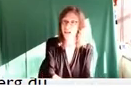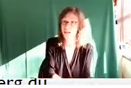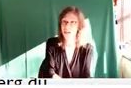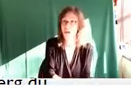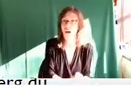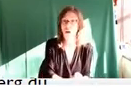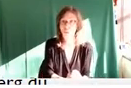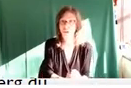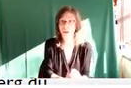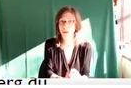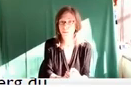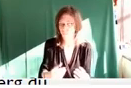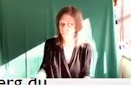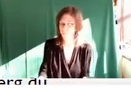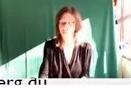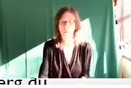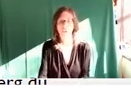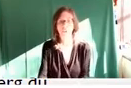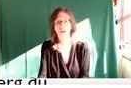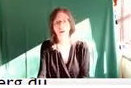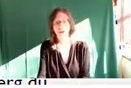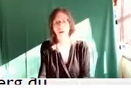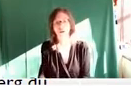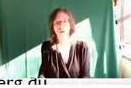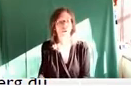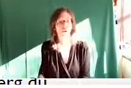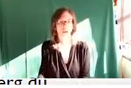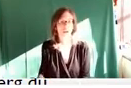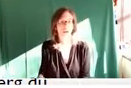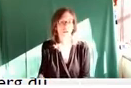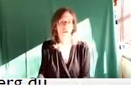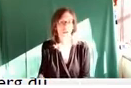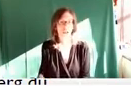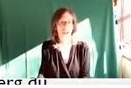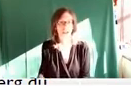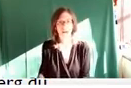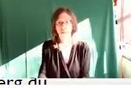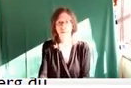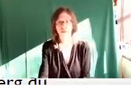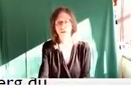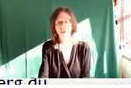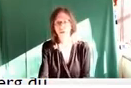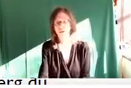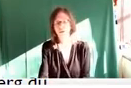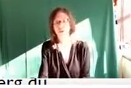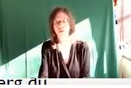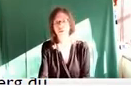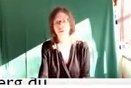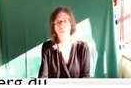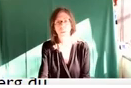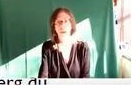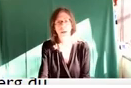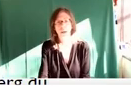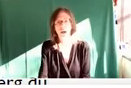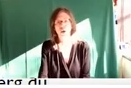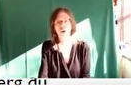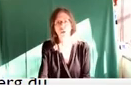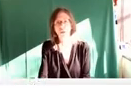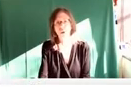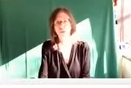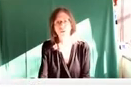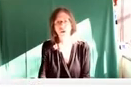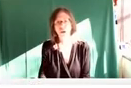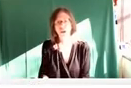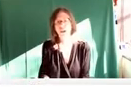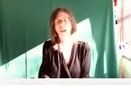dans l'article publié. Un autre article bien intéressant à consulter aussi sur le sujet. Le